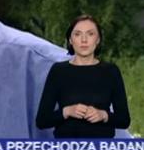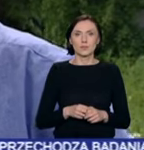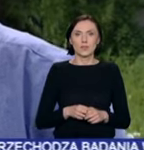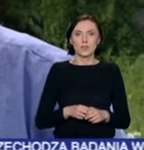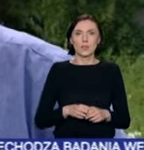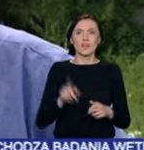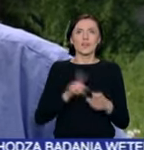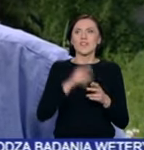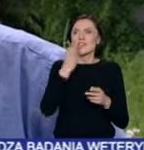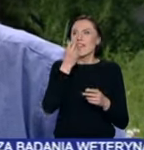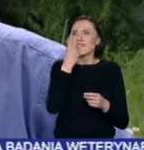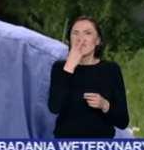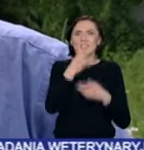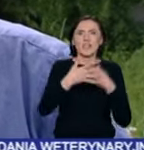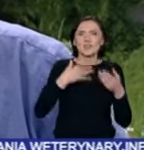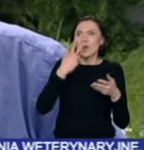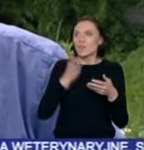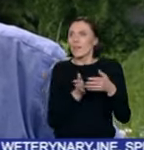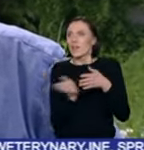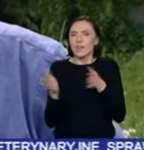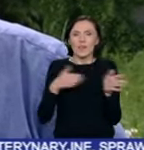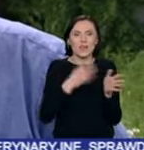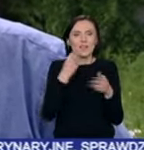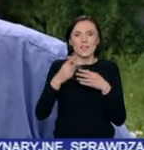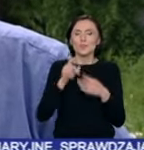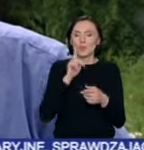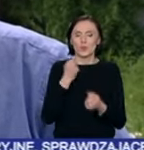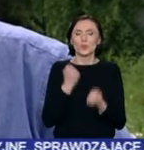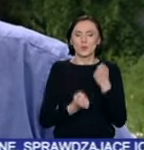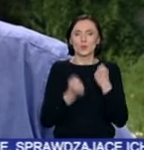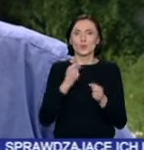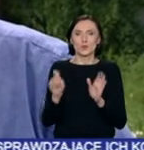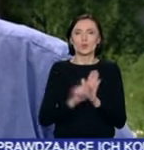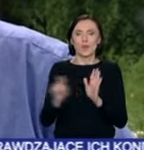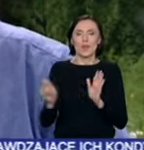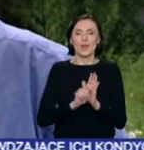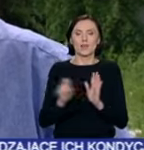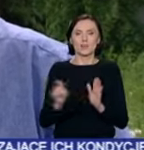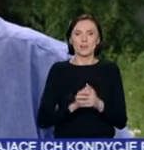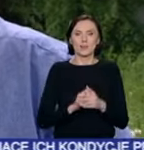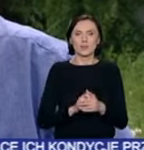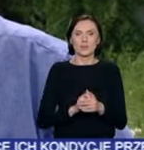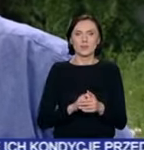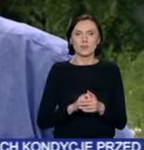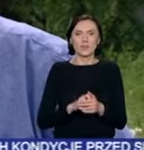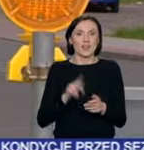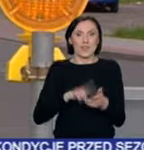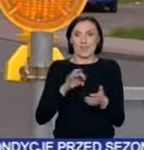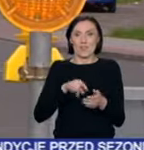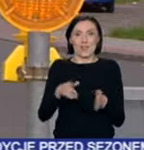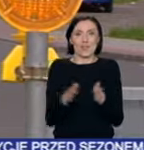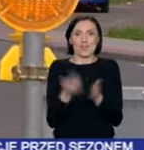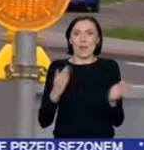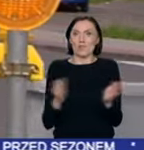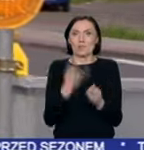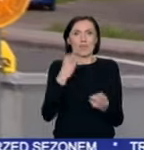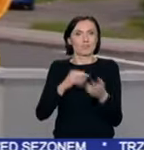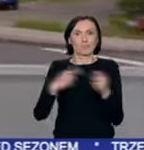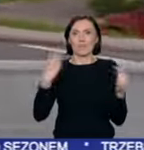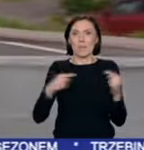ograniczona widoczność no, utrudniają przejazd. No i na pewno nie jest dostosowana ta droga do ciężkich